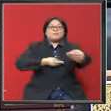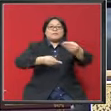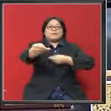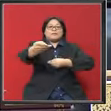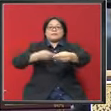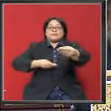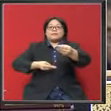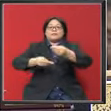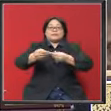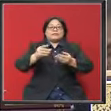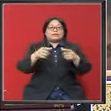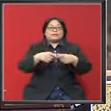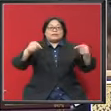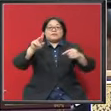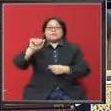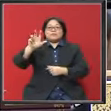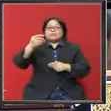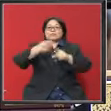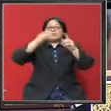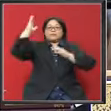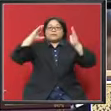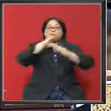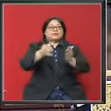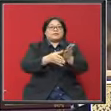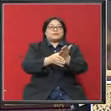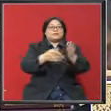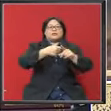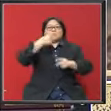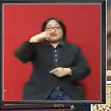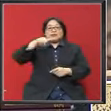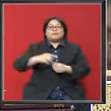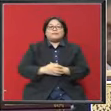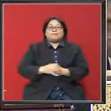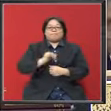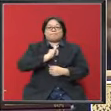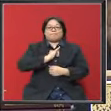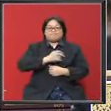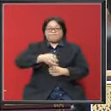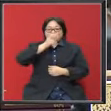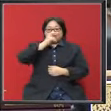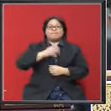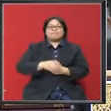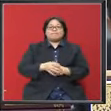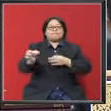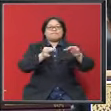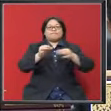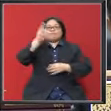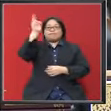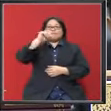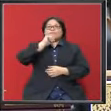dengan pertukaran daun ketombe dari Malaysia dan dadah dari negara Thailand Saya ingin menegaskan bahwa